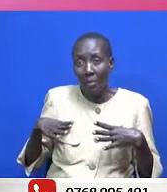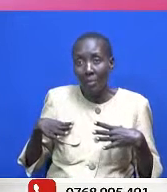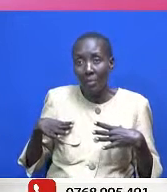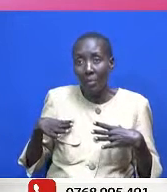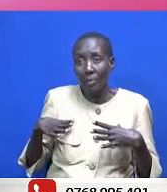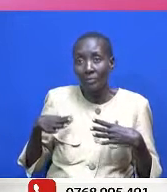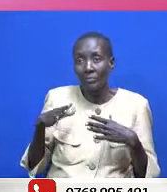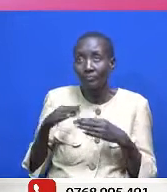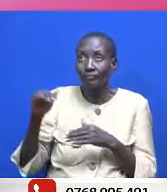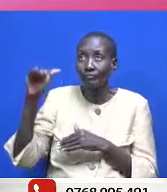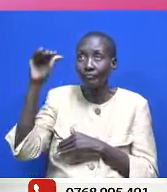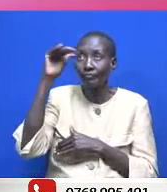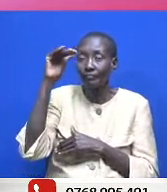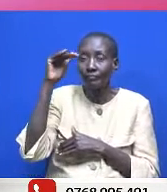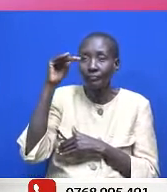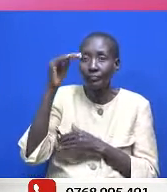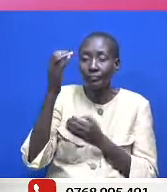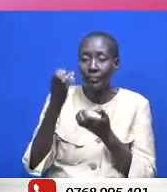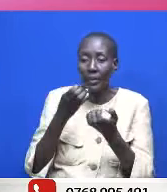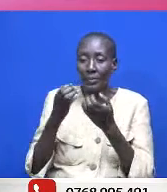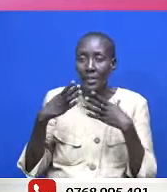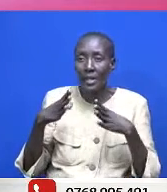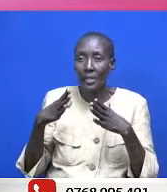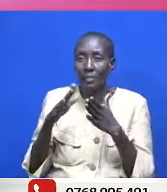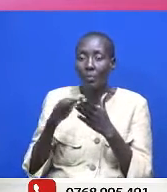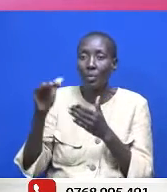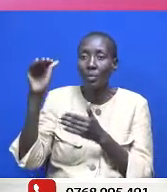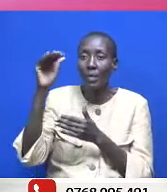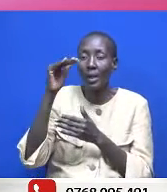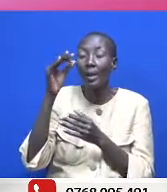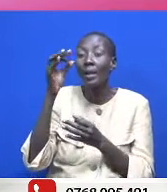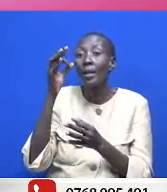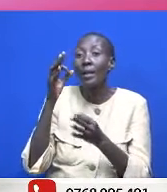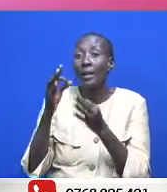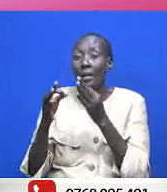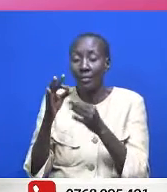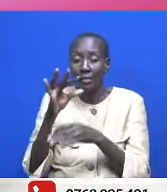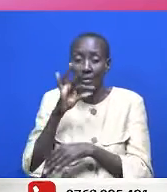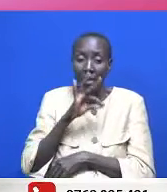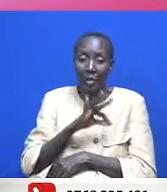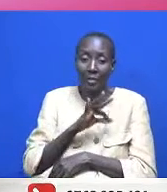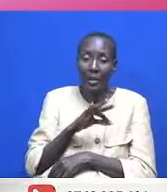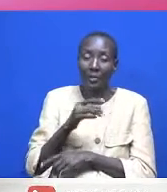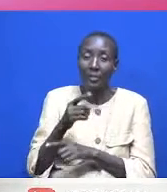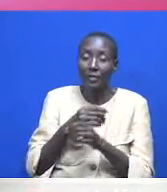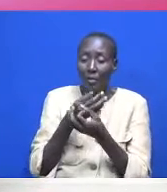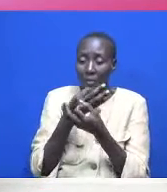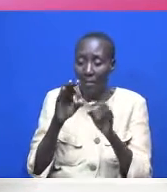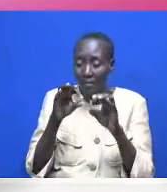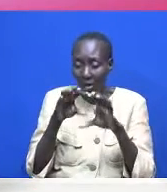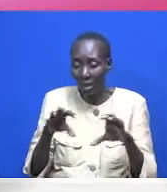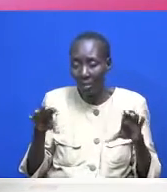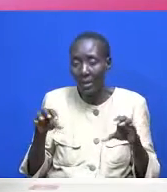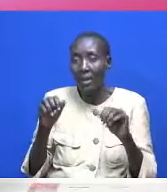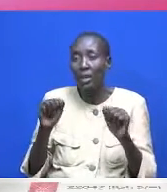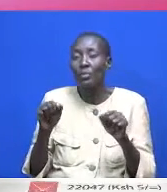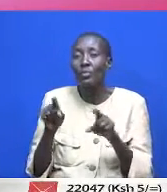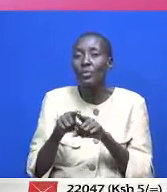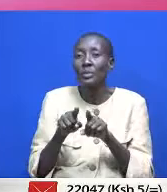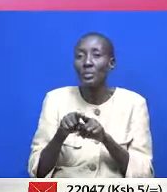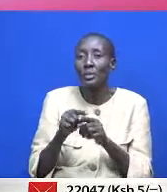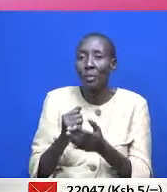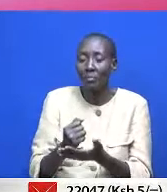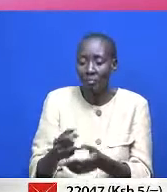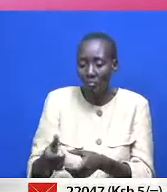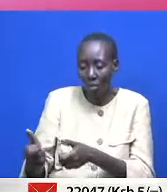in the value chain, wafanya biashara wakubwa, wakipata hiyo faida kutoka hiyo soko huru, watasaidia wale ambao katika value chain